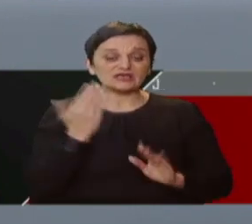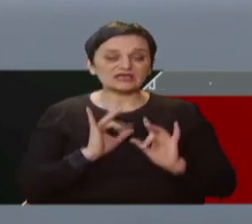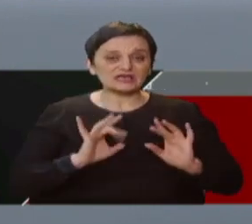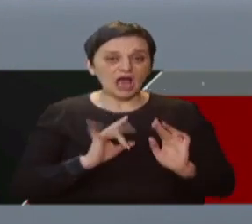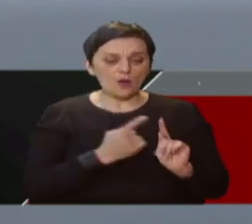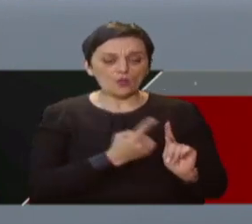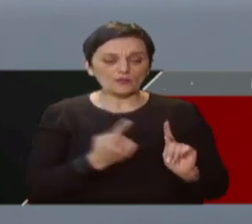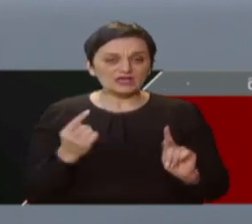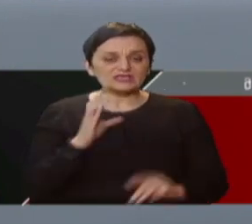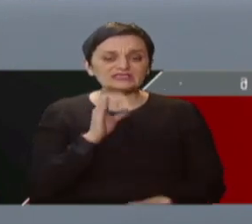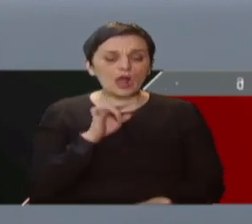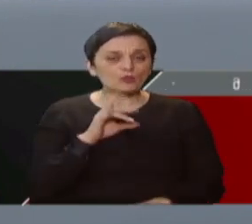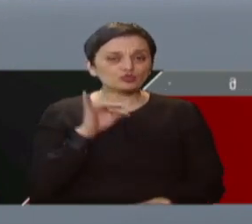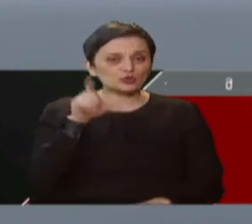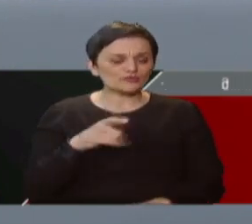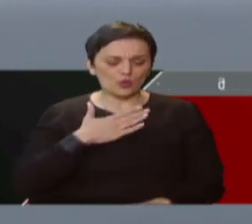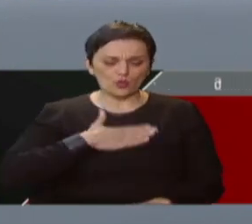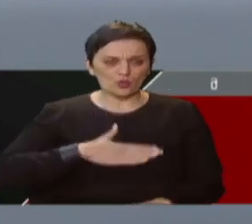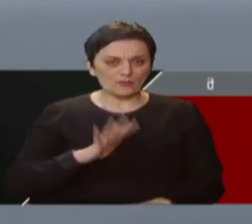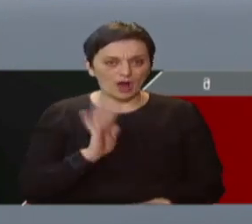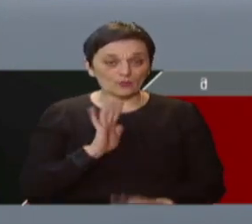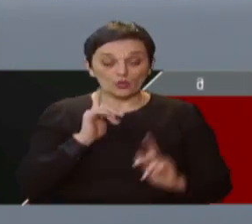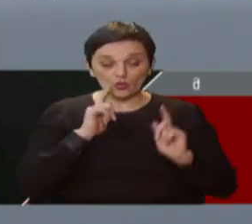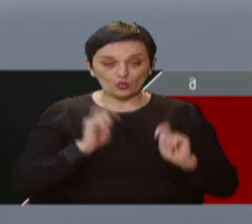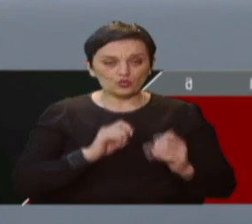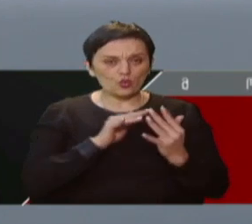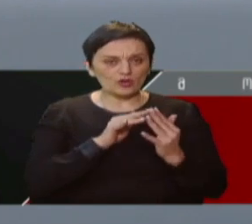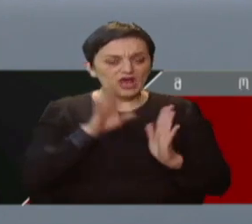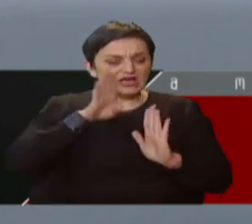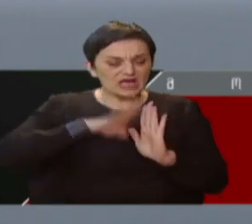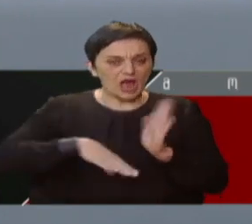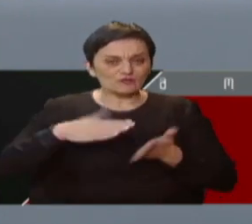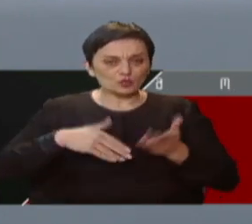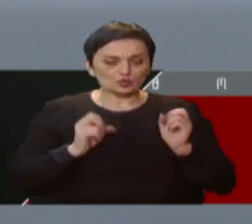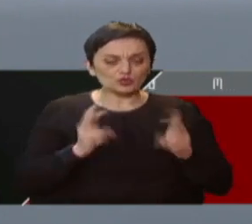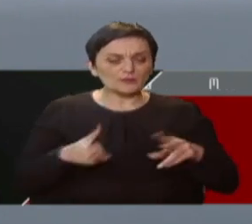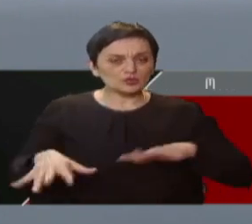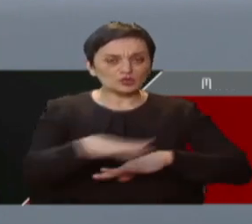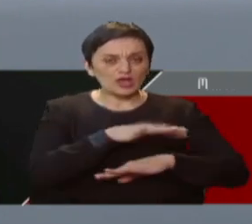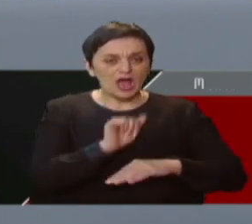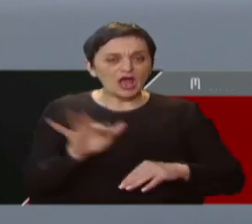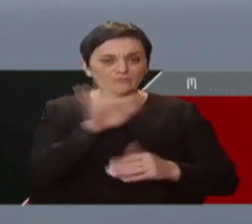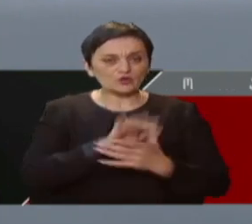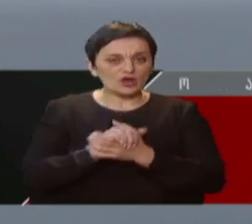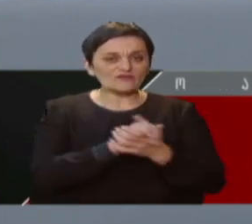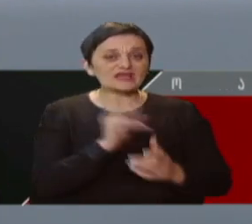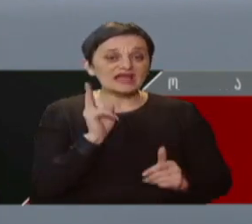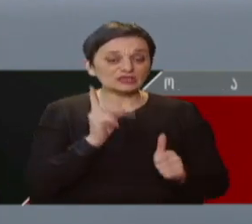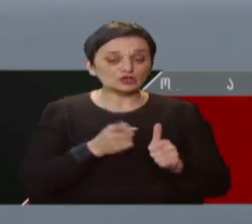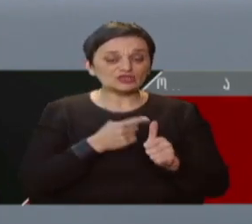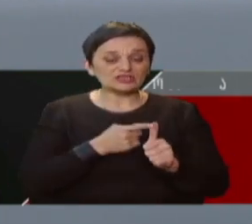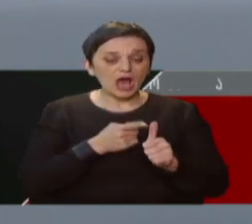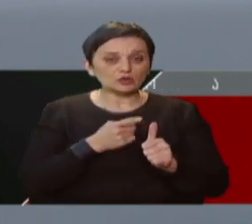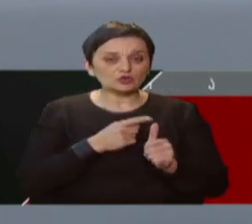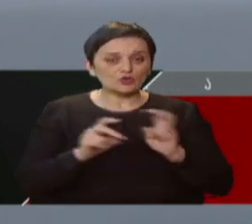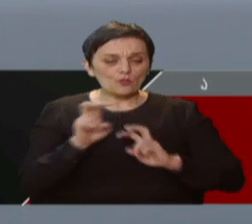rigitobam gamoizoia Salome Zurabishvili sukma qopileba. Ucrainis omi gauaresebuli usaptqobis garemo Evrokavshiris kandidatis statusis